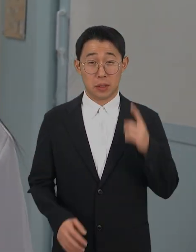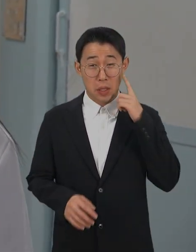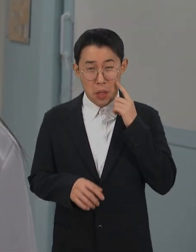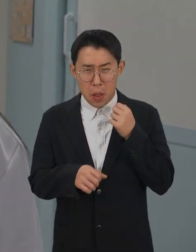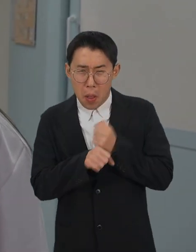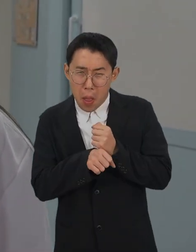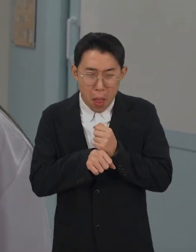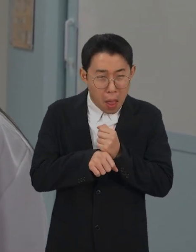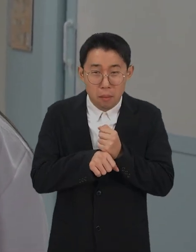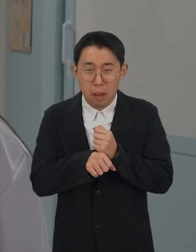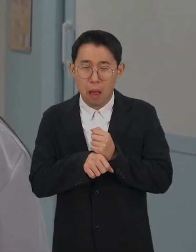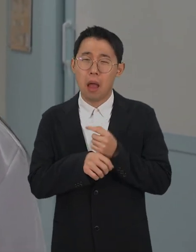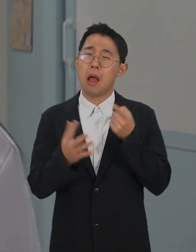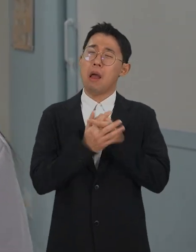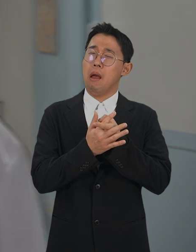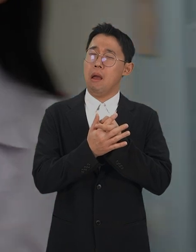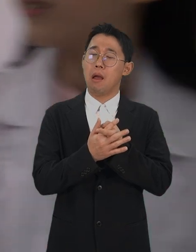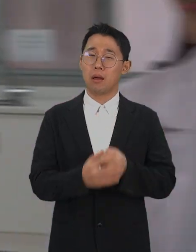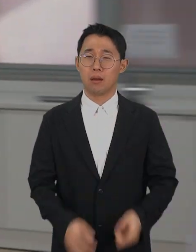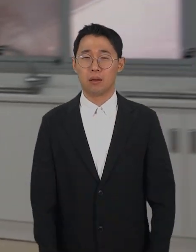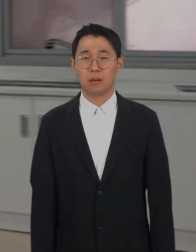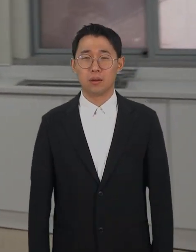이제 실험하면 알 수 있지 않을까?